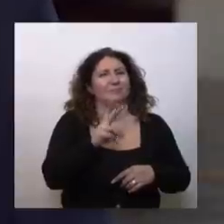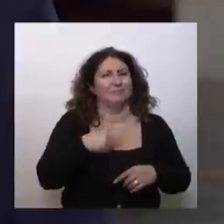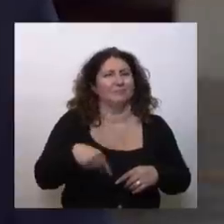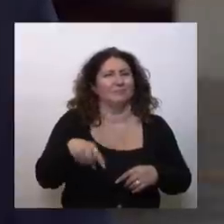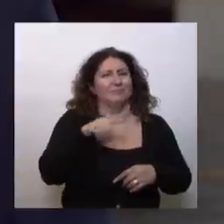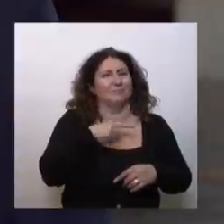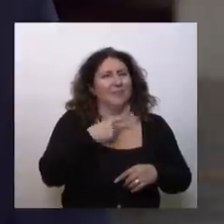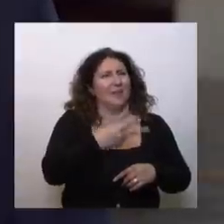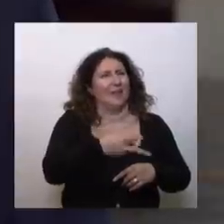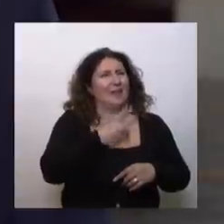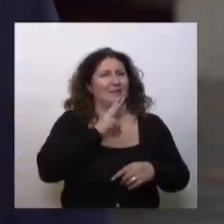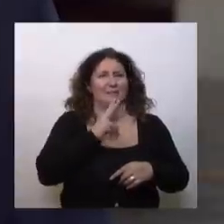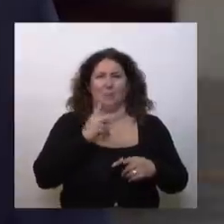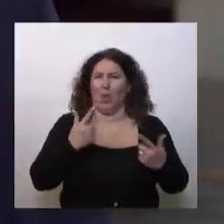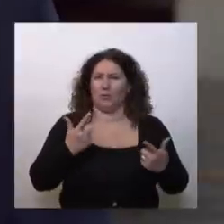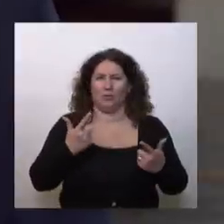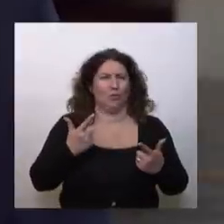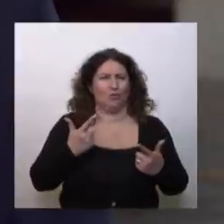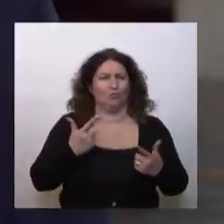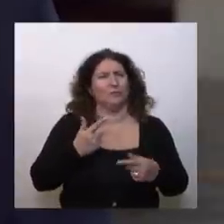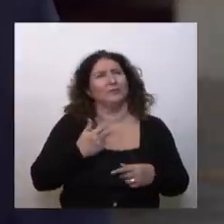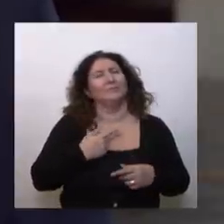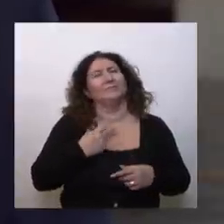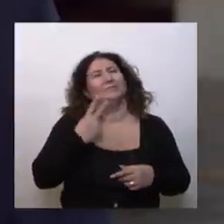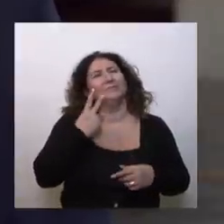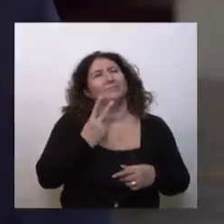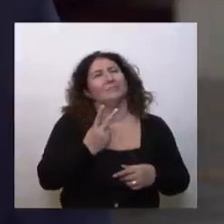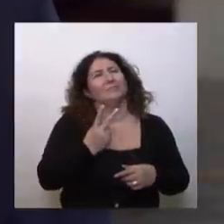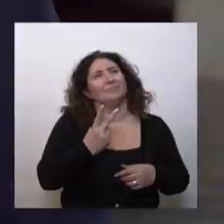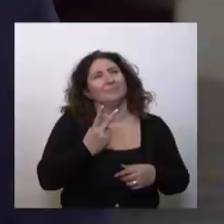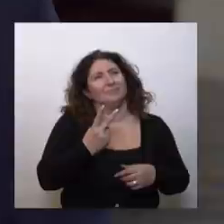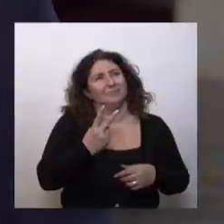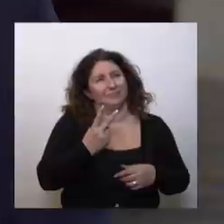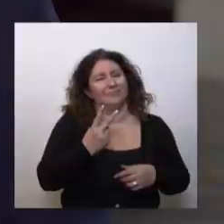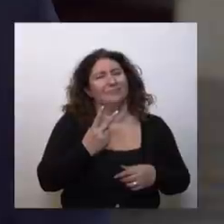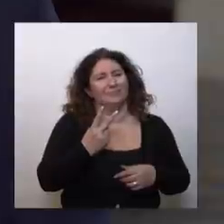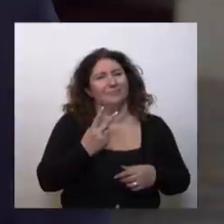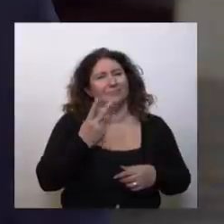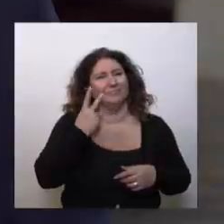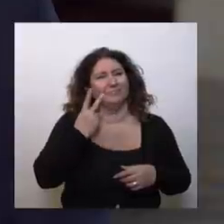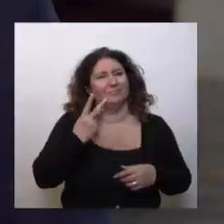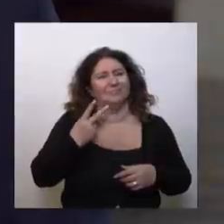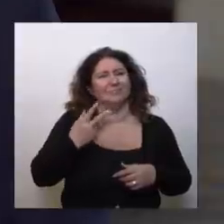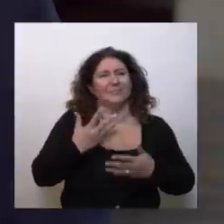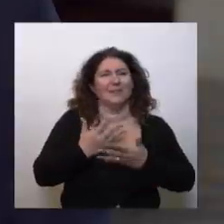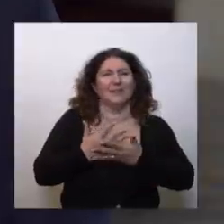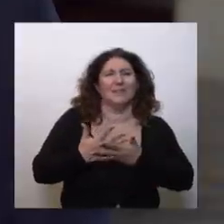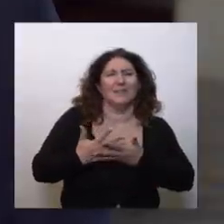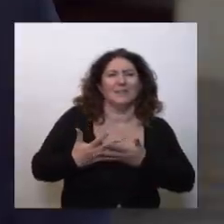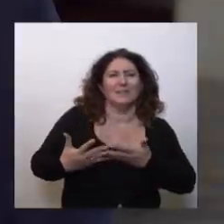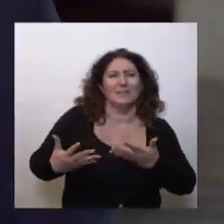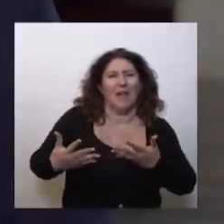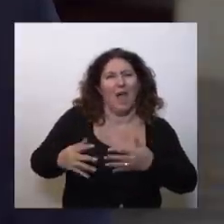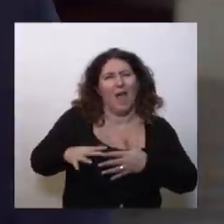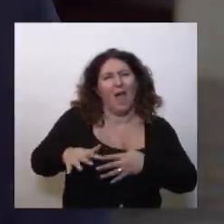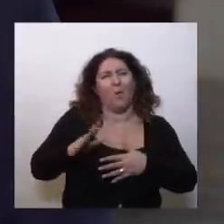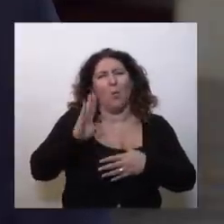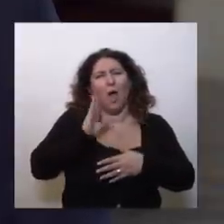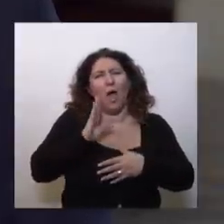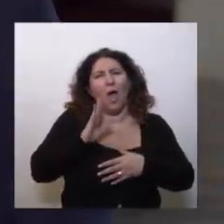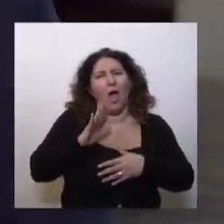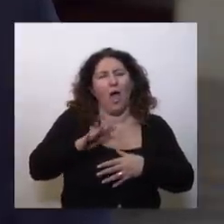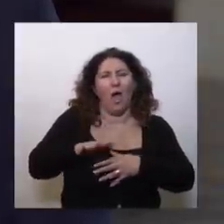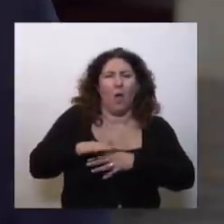ancora risposta, contempliamo anche quel videro uscire sangue e acqua.